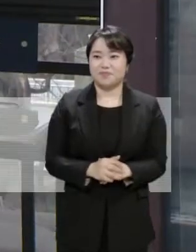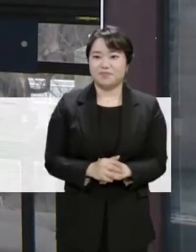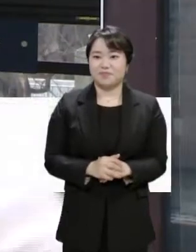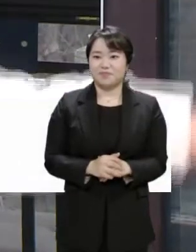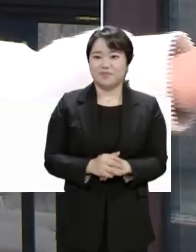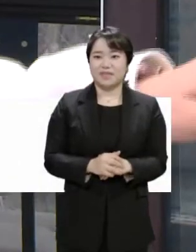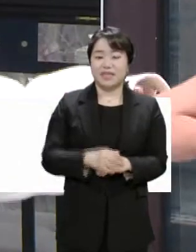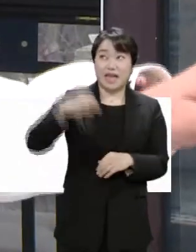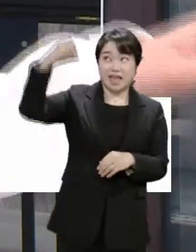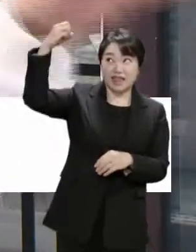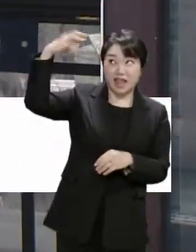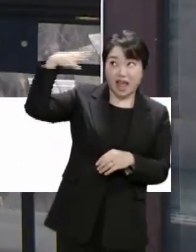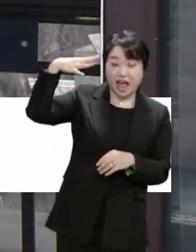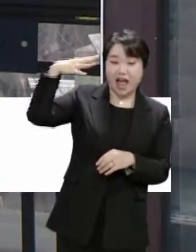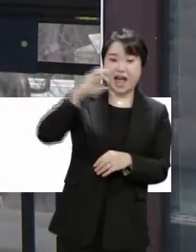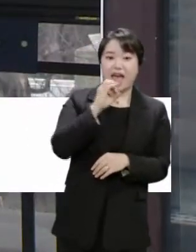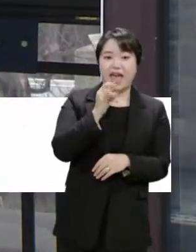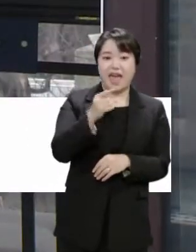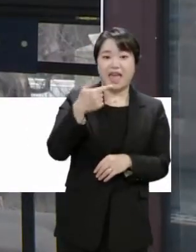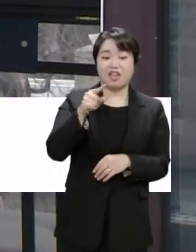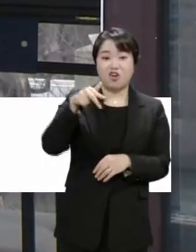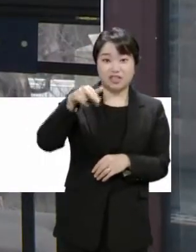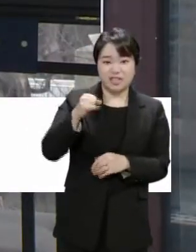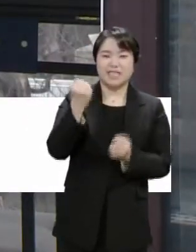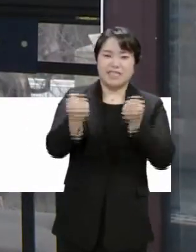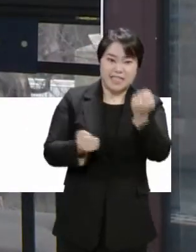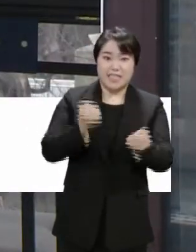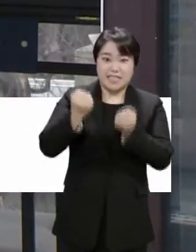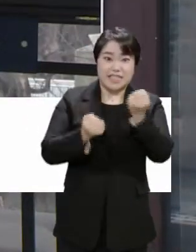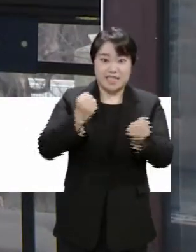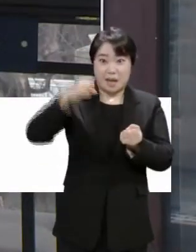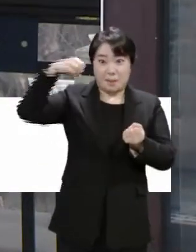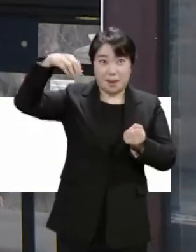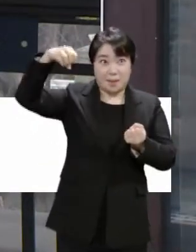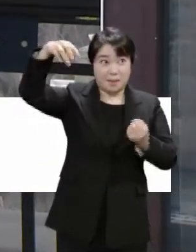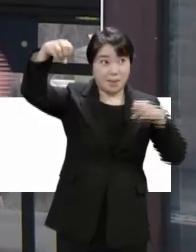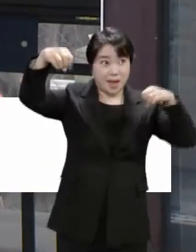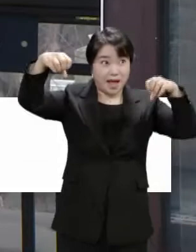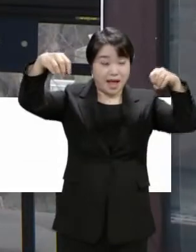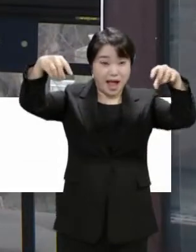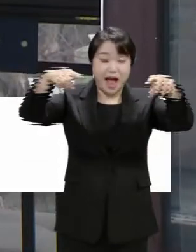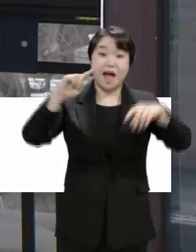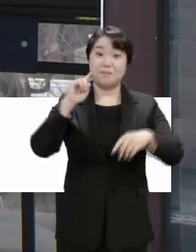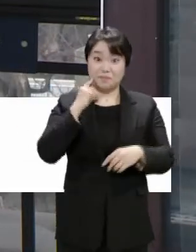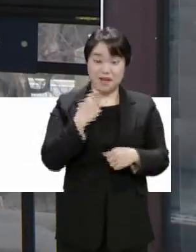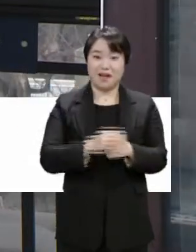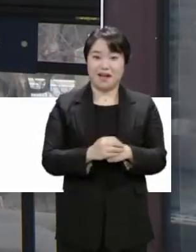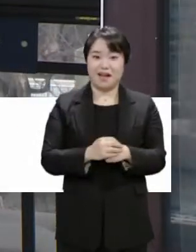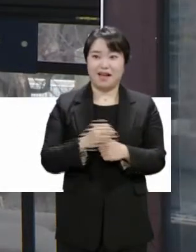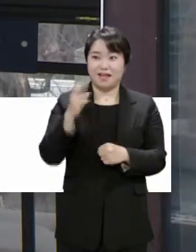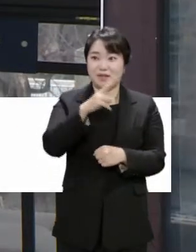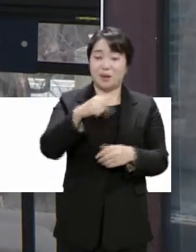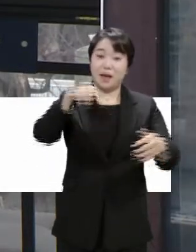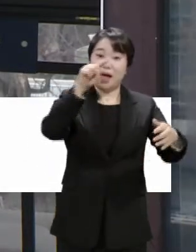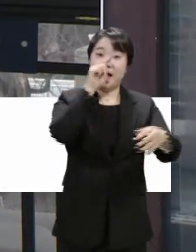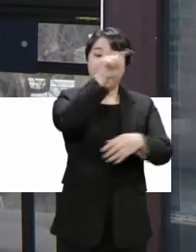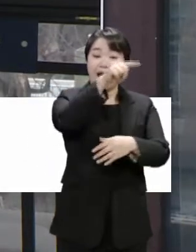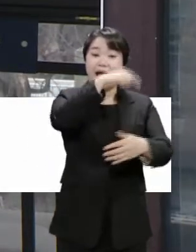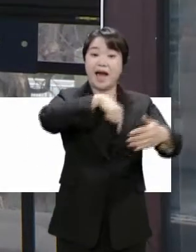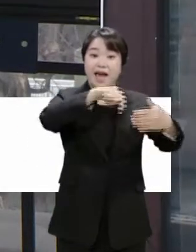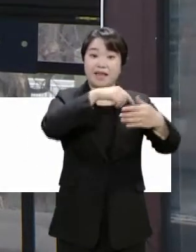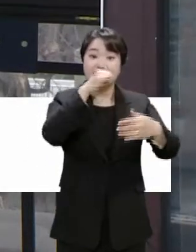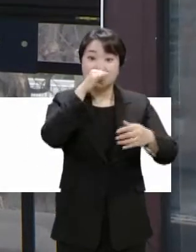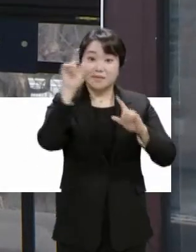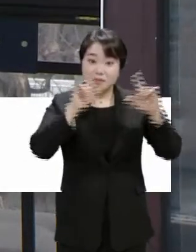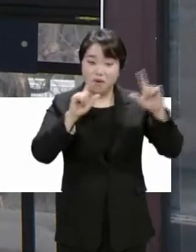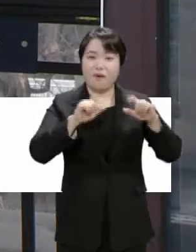태양열 에너지로 해서 전구가 밤에 들어오면 진짜 야경도 되게 예쁘거든요. 그래서 이 공간이나 아니면 저 안쪽에 아까 보셨던